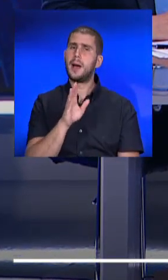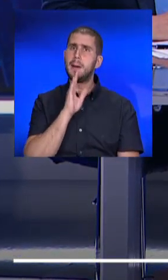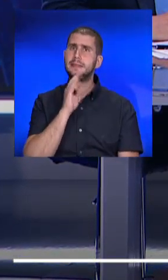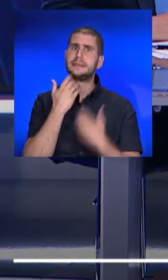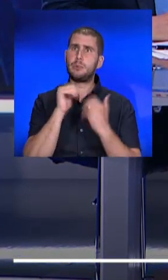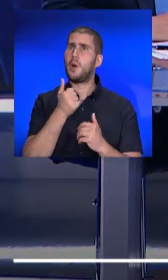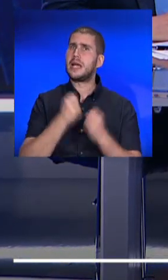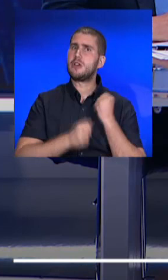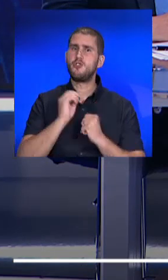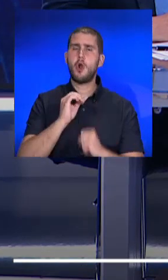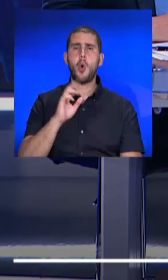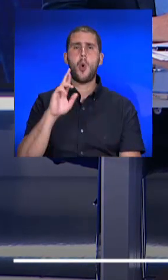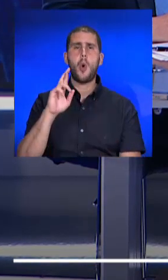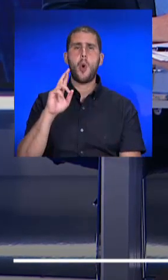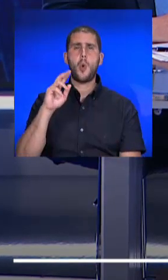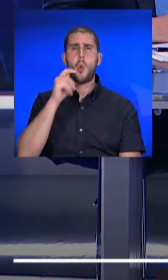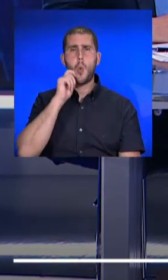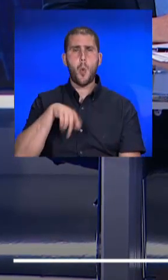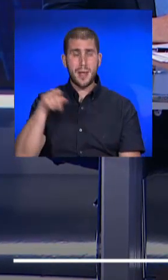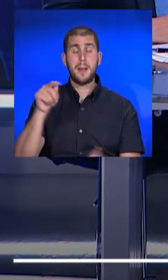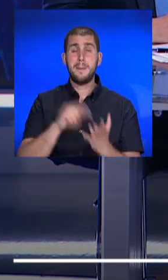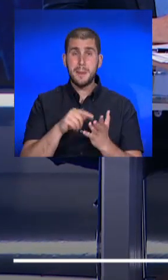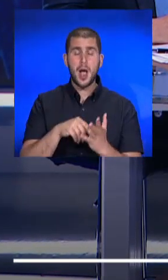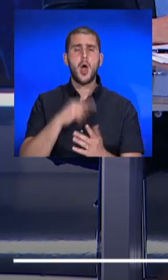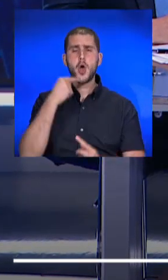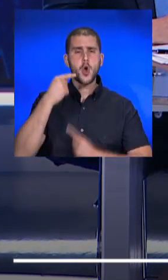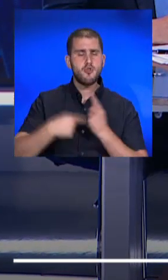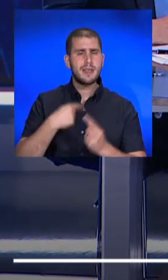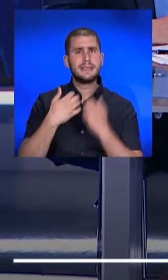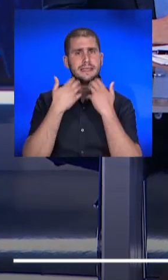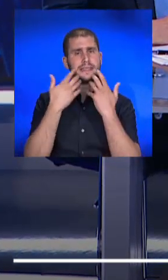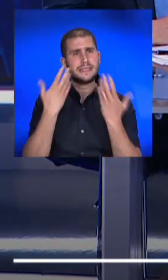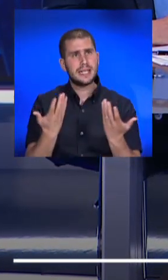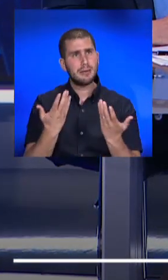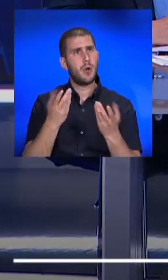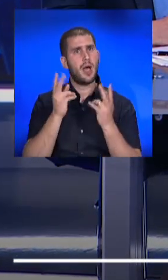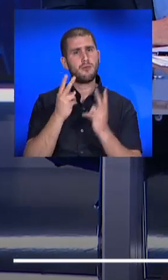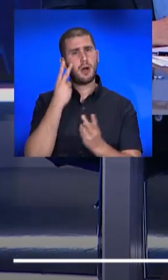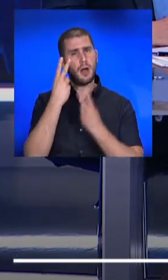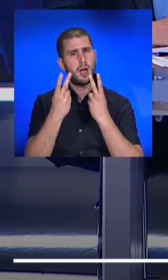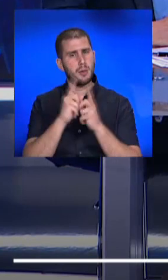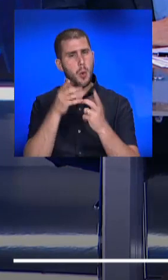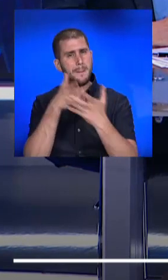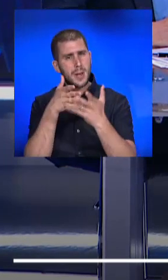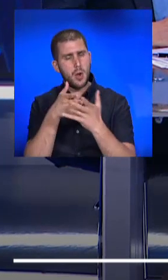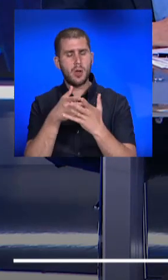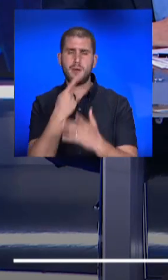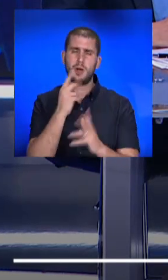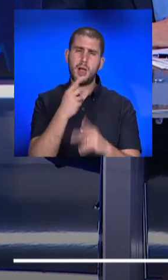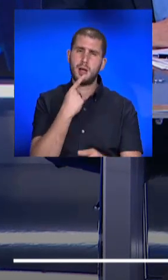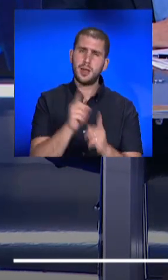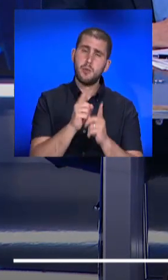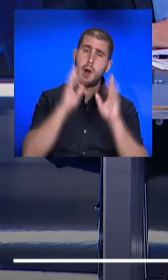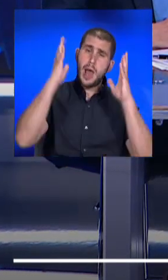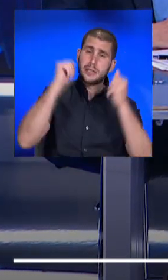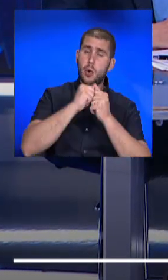אומן. רומי, כי הסיפור הזה של אומן, שכל שנה הוא סיפור, את יודעת, אפשר לבקר אותו, אפשר לבוז לו, אפשר להריץ אותו,